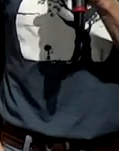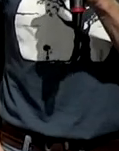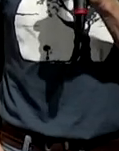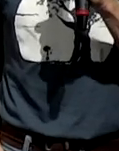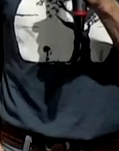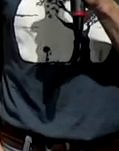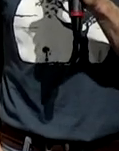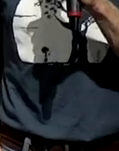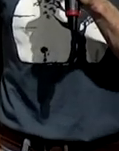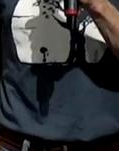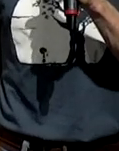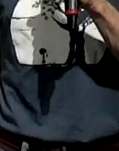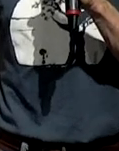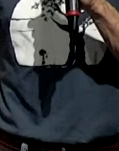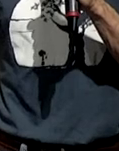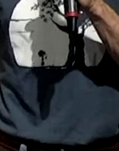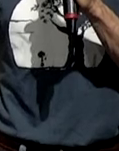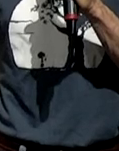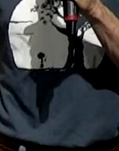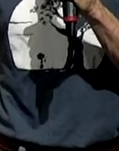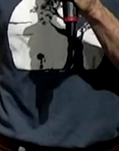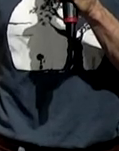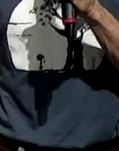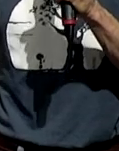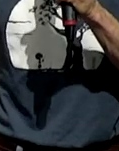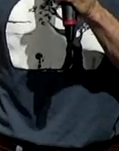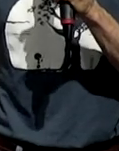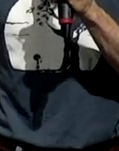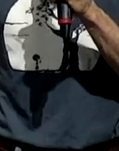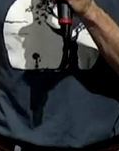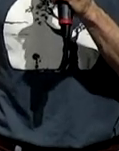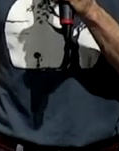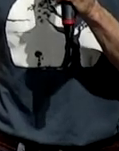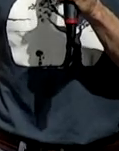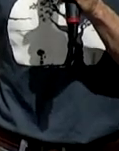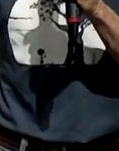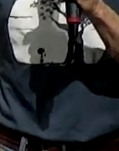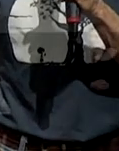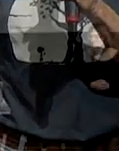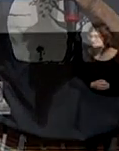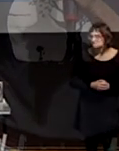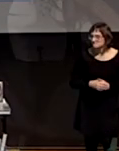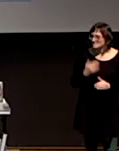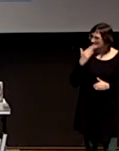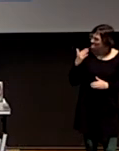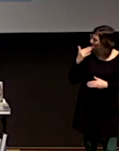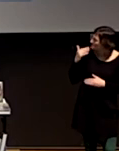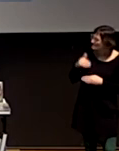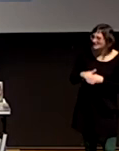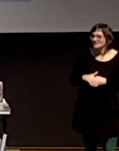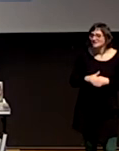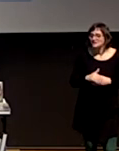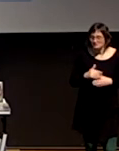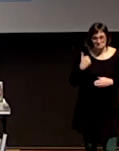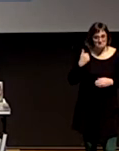nature à partir de 5 ans en grand duc on sait plus dire son âge donc on sait pas trop ce qui m'a